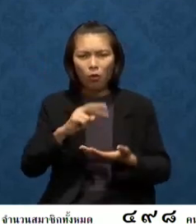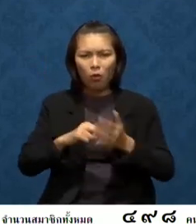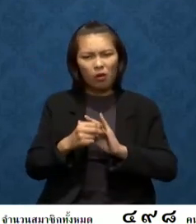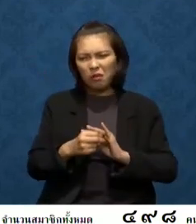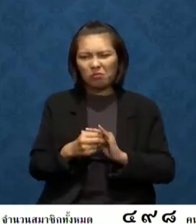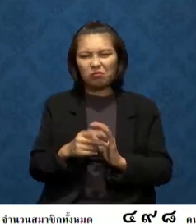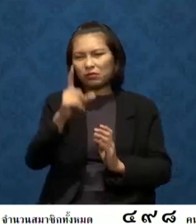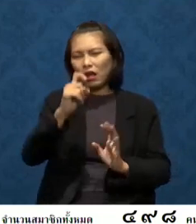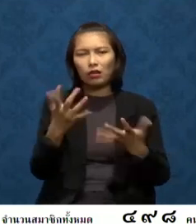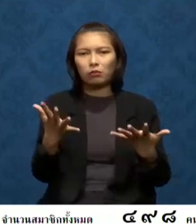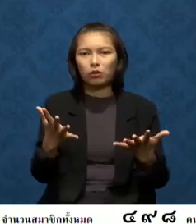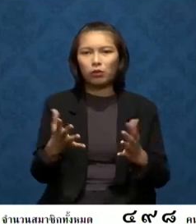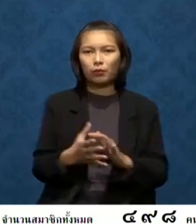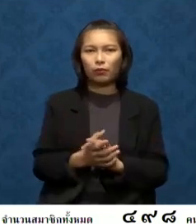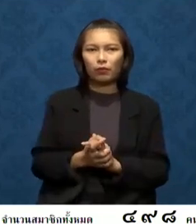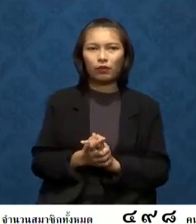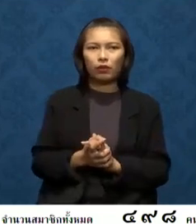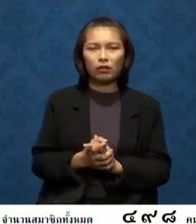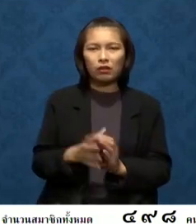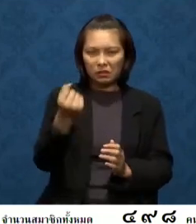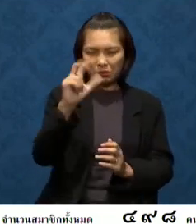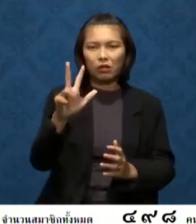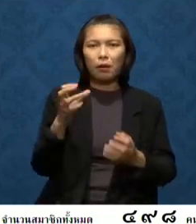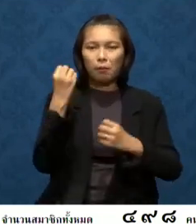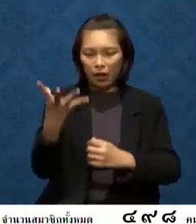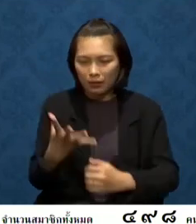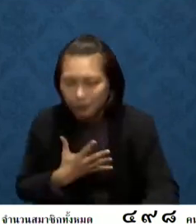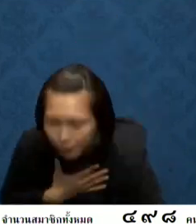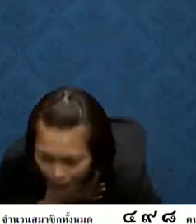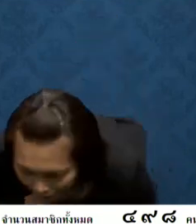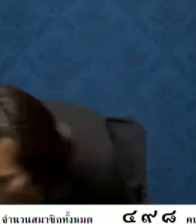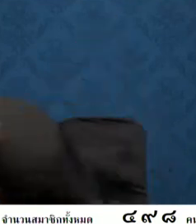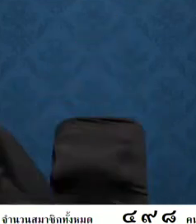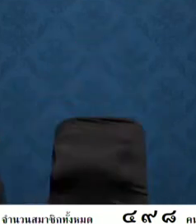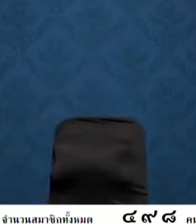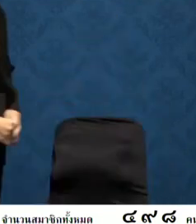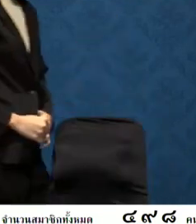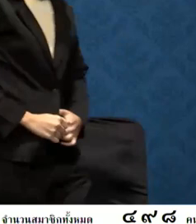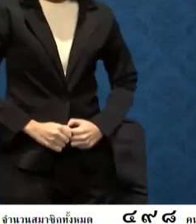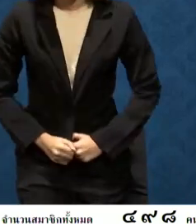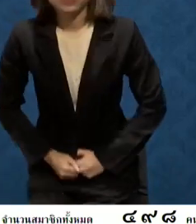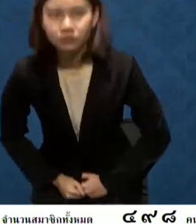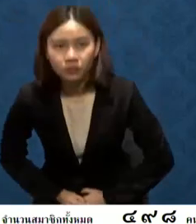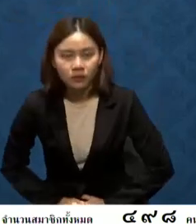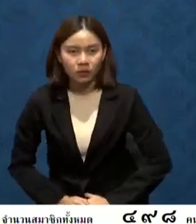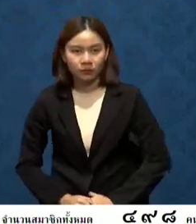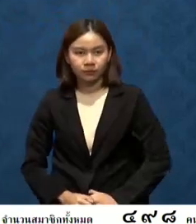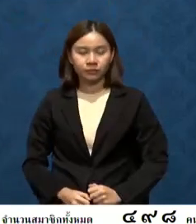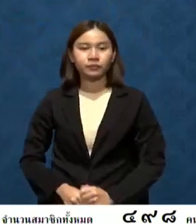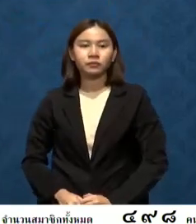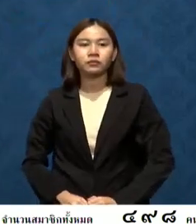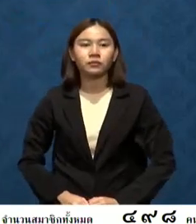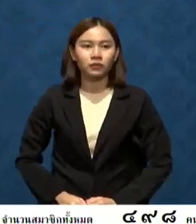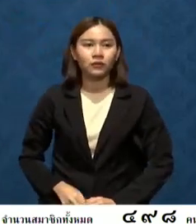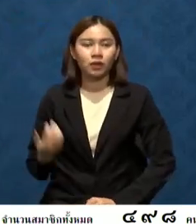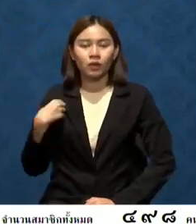ย่างนี้สูงครับ13คนเอาคำถามเหล่านี้นะครับมันจะต้องถูก